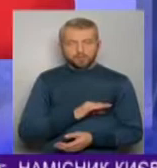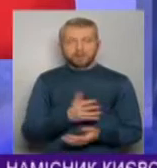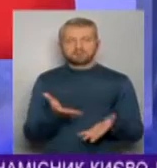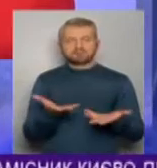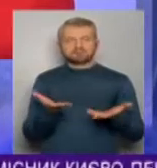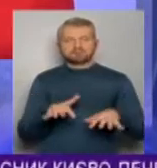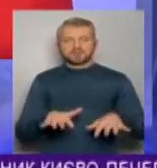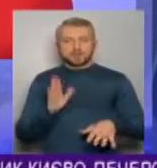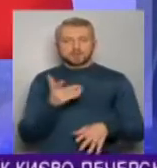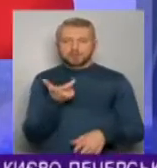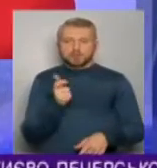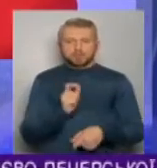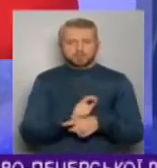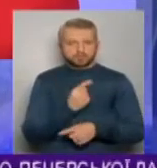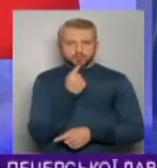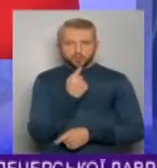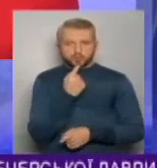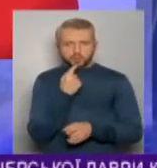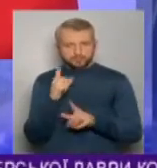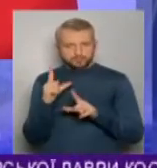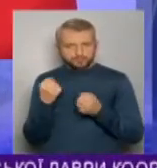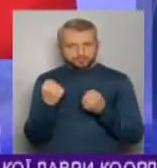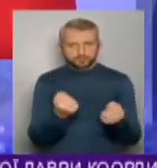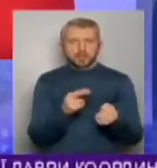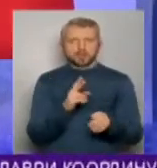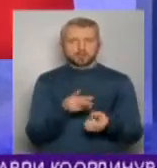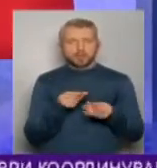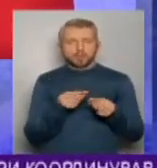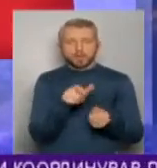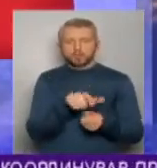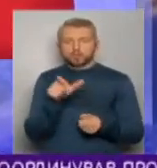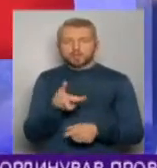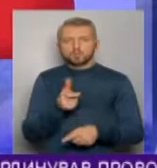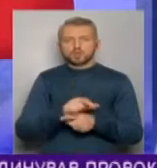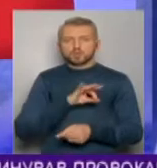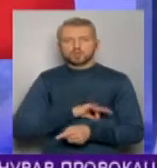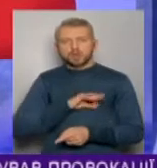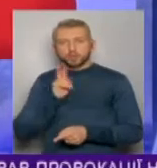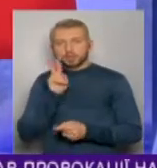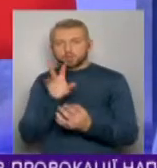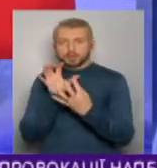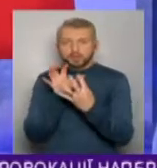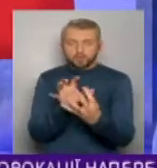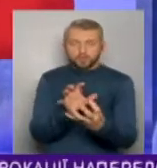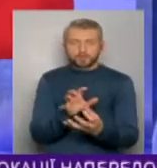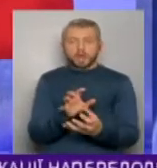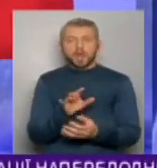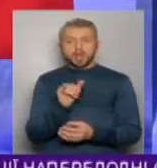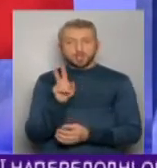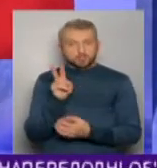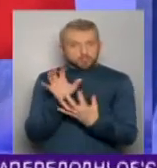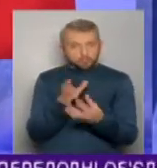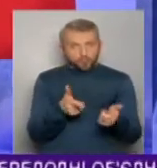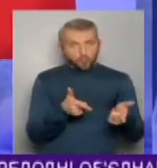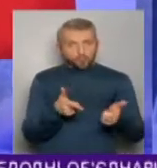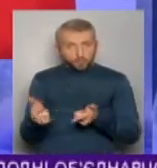буде найбільше ускладнено рух, як переконувати громадян більше користуватися громадським транспортом і чи, власне, громадський транспорт